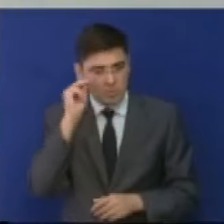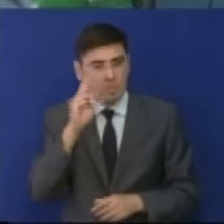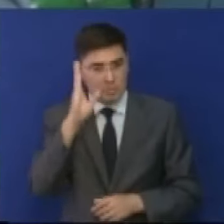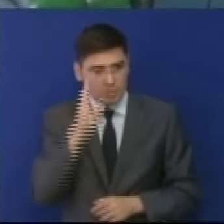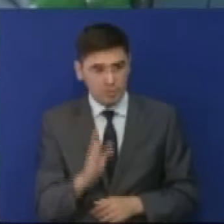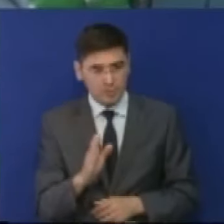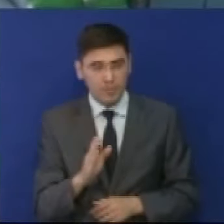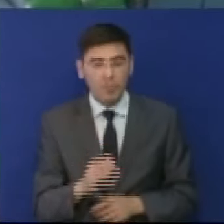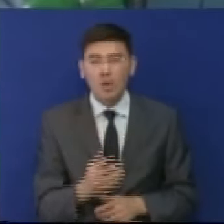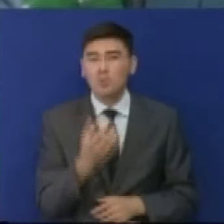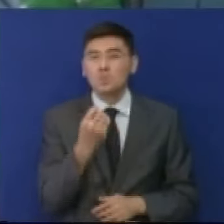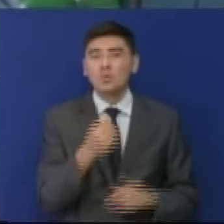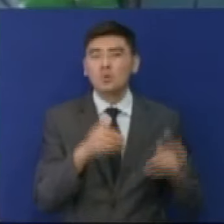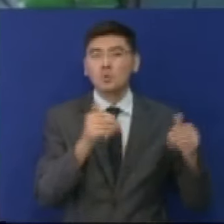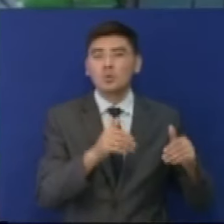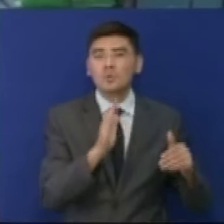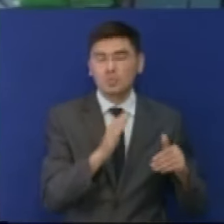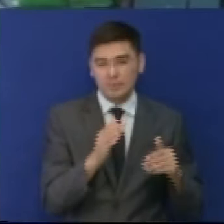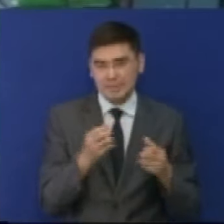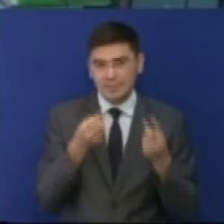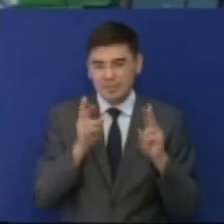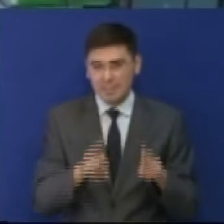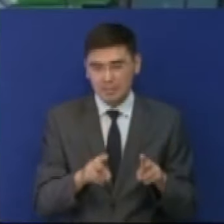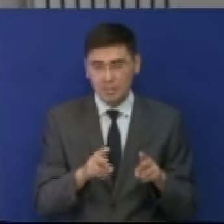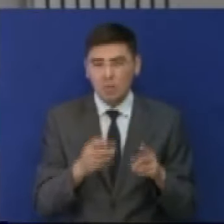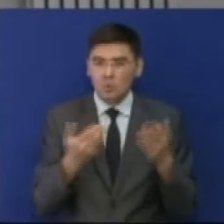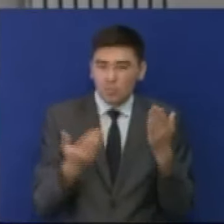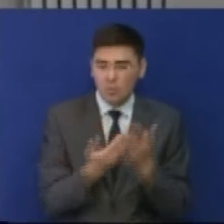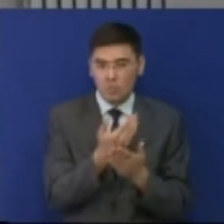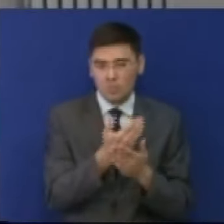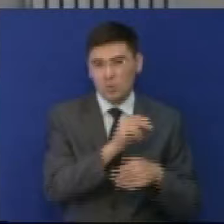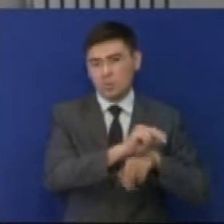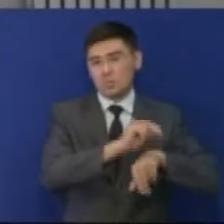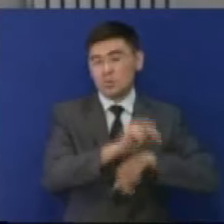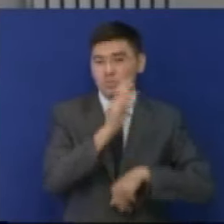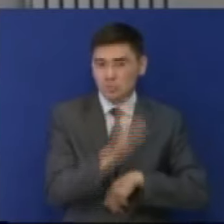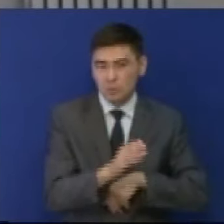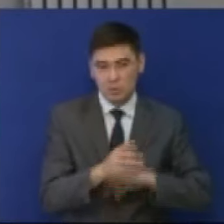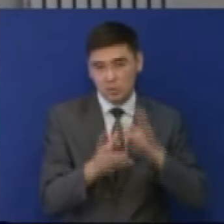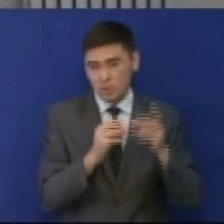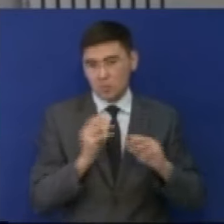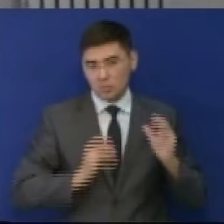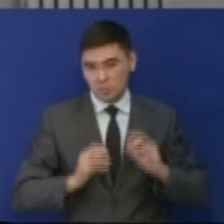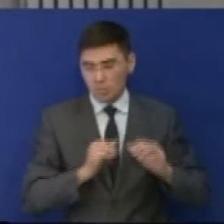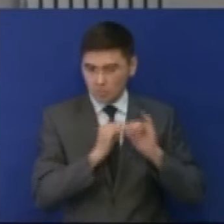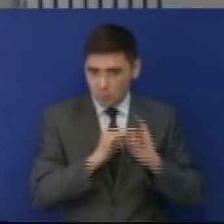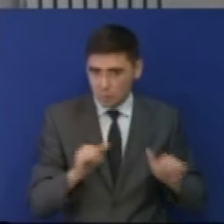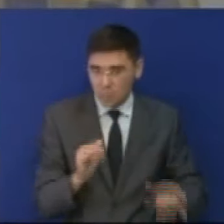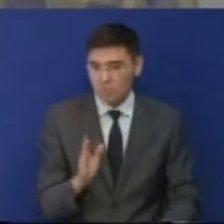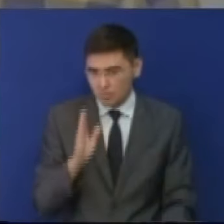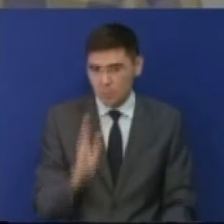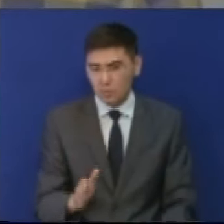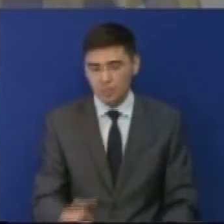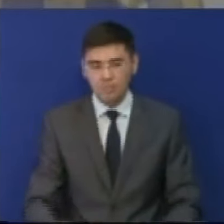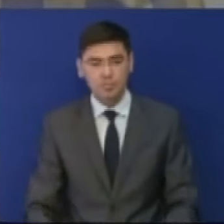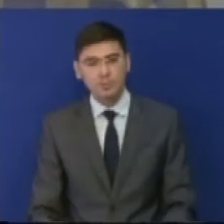чтобы колледж дополнительно начал подготовку кадров жилищно-коммунальной сферы, а это увеличит количество студентов в общежитии.